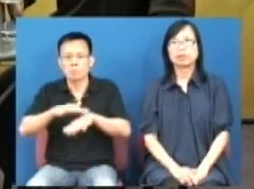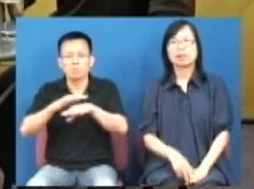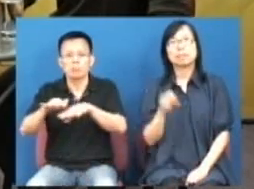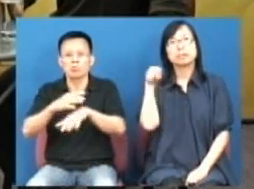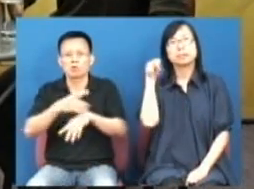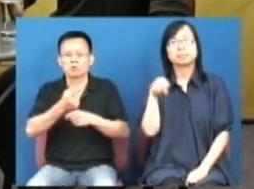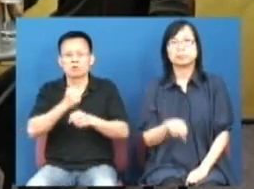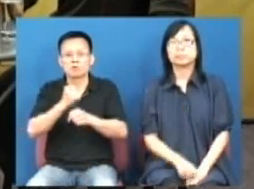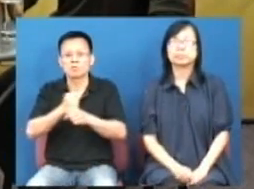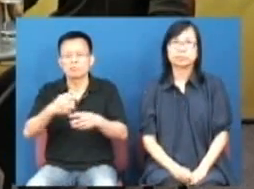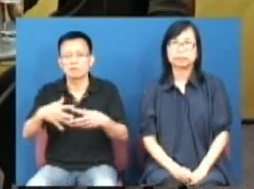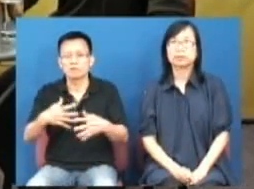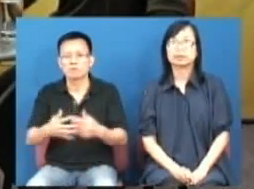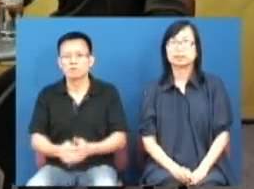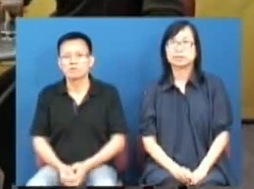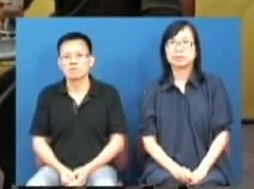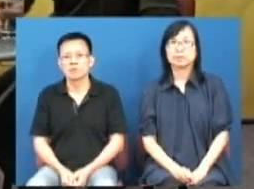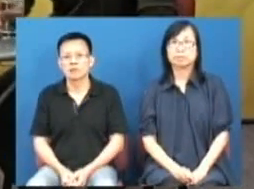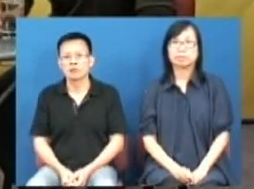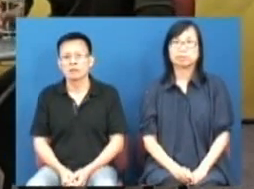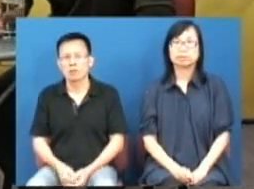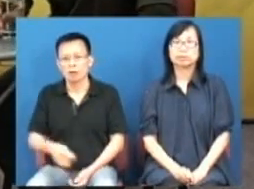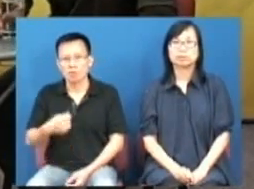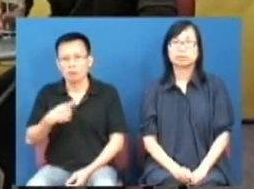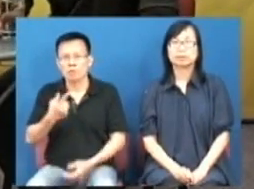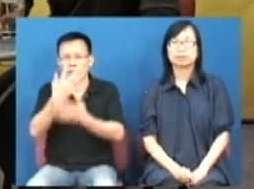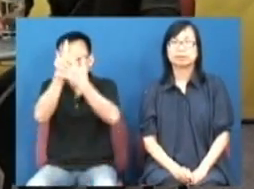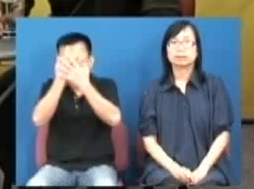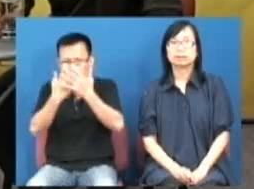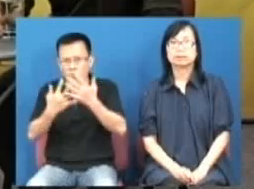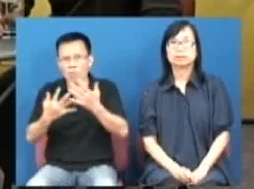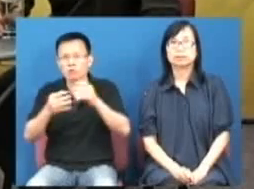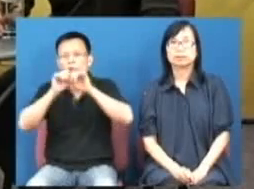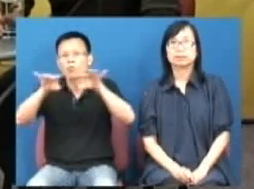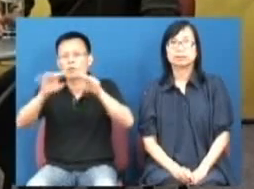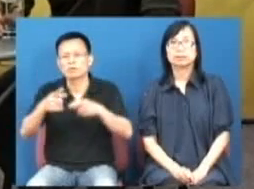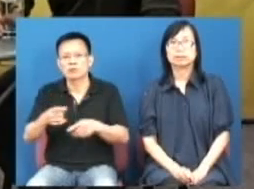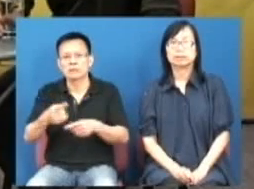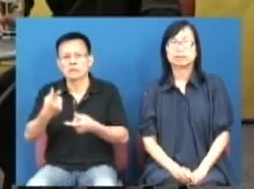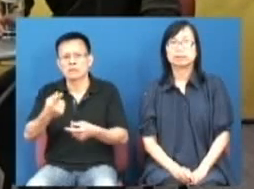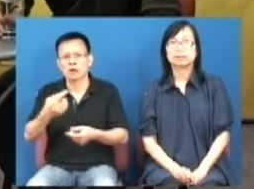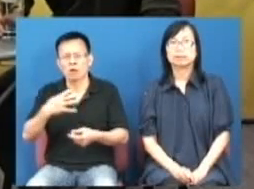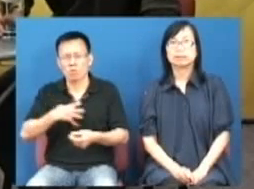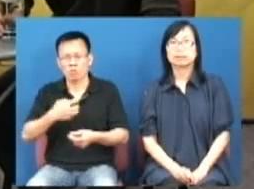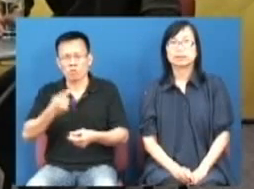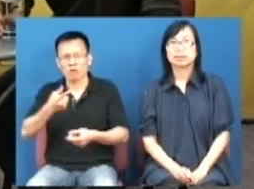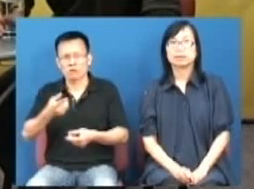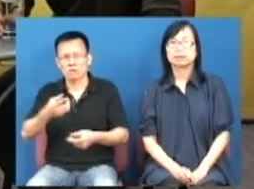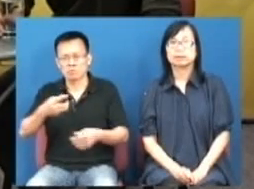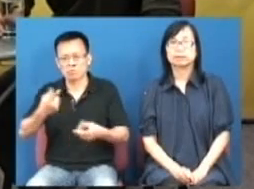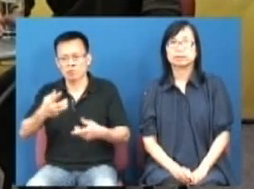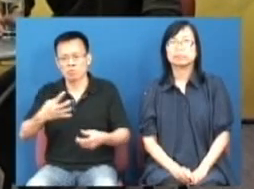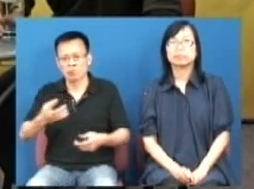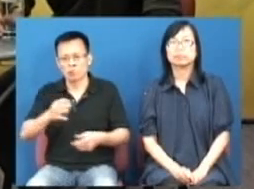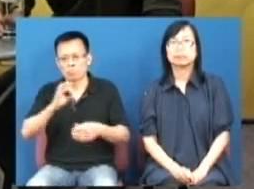嘛。 唉，真係呢啲都話。我哋網上嘅平台就係睇唔過啊！呢個建制咧就係擺曬款，你明